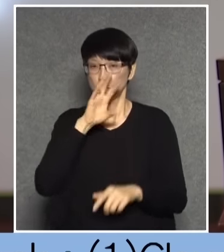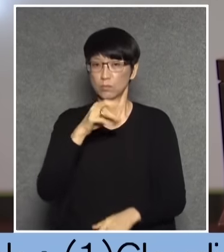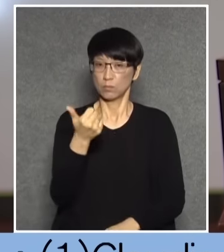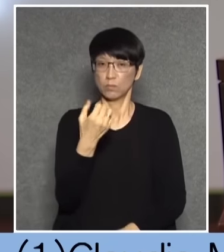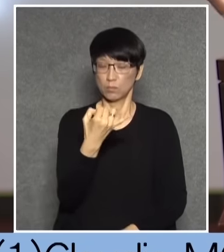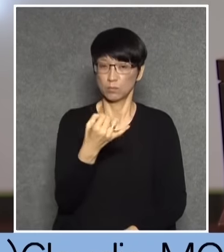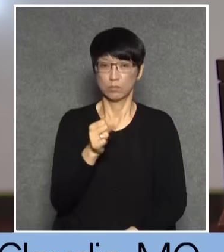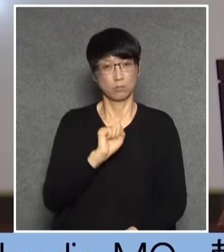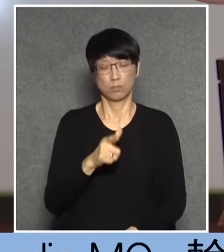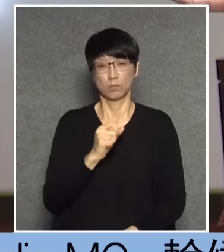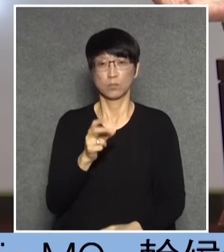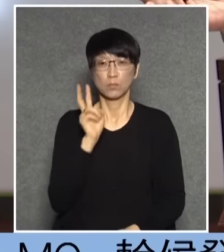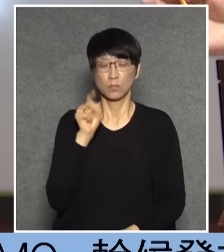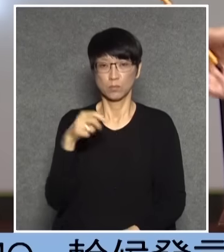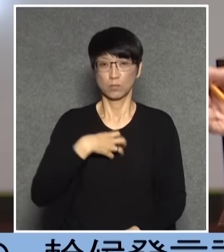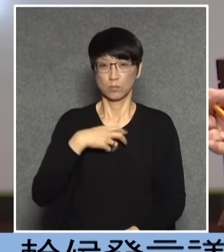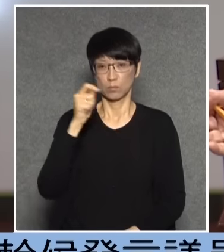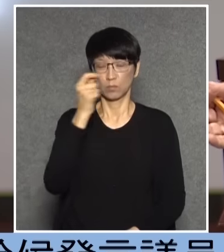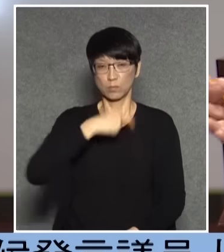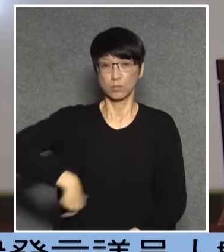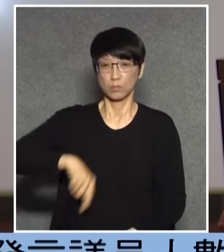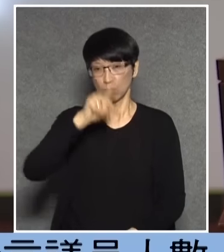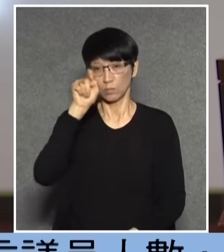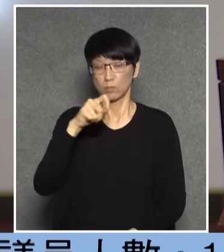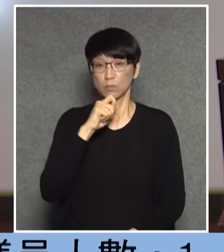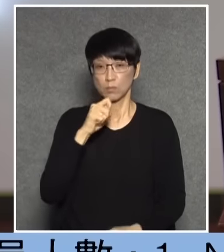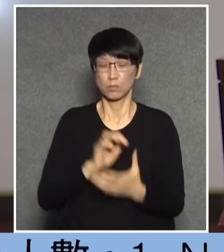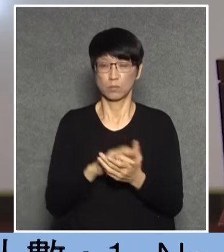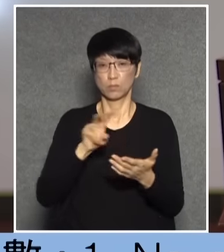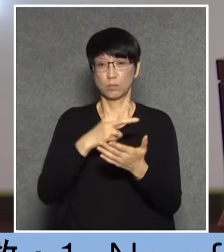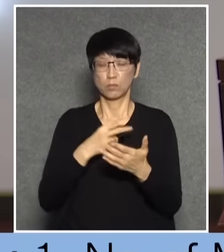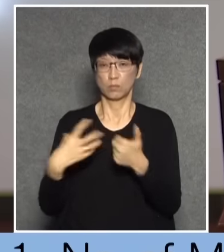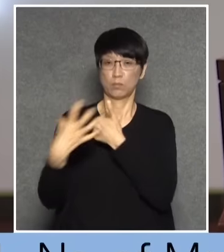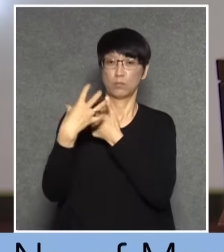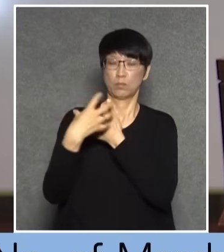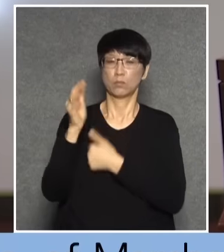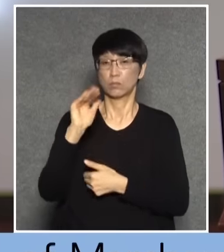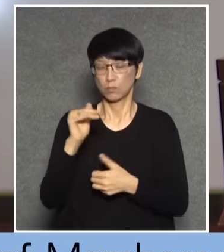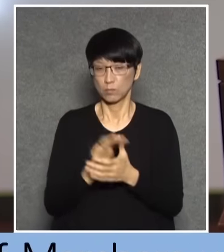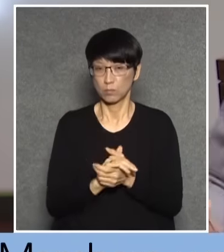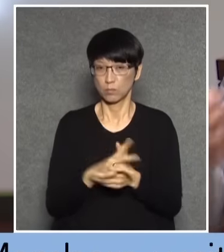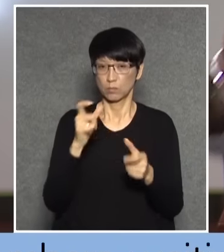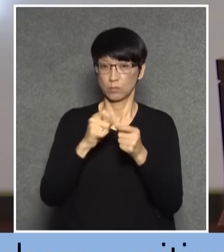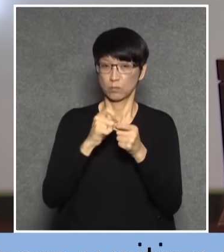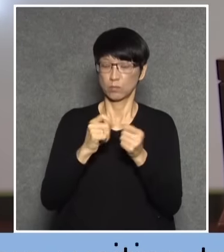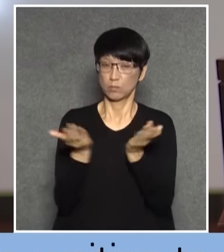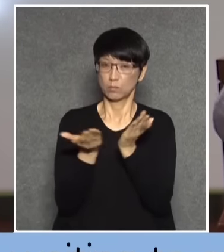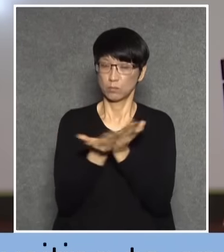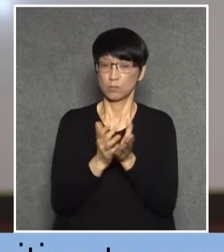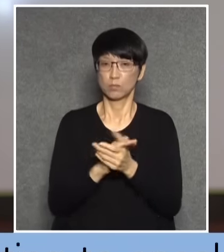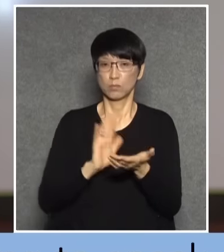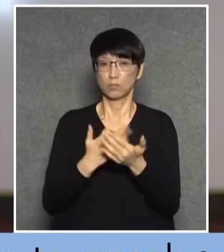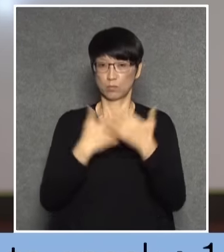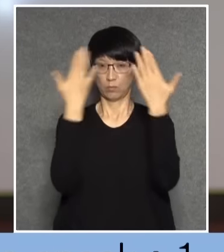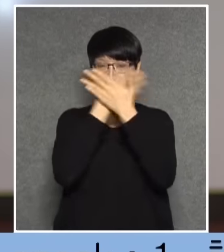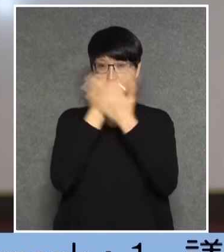咪？你如果認為涂謹申啲修正案有問題嘅，我哋收咗話，喂，你鬧我哋都得噶嘛，攞啲理據出嚟，咁咪大佬而家電視直